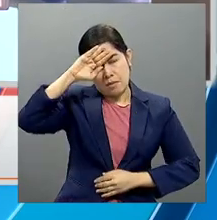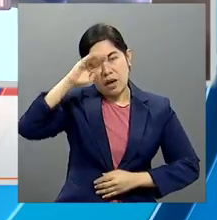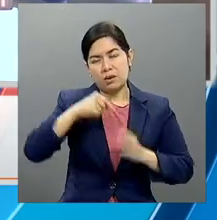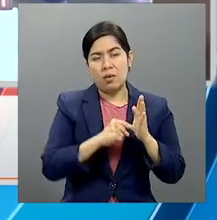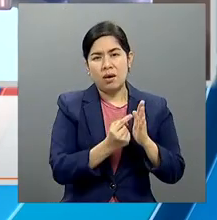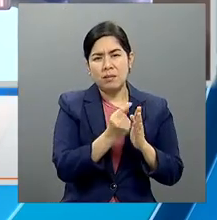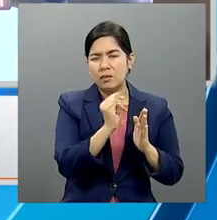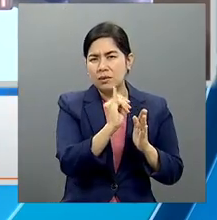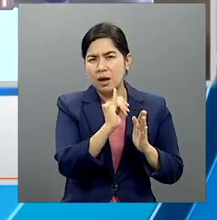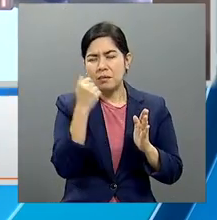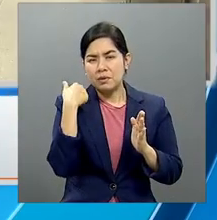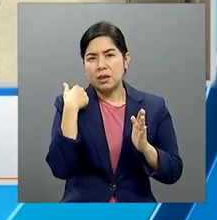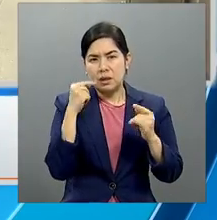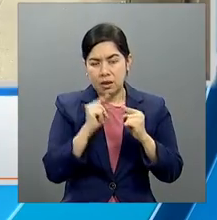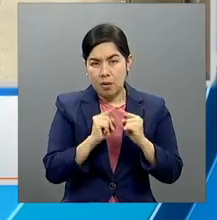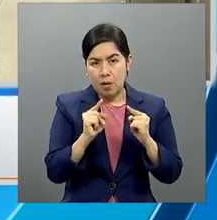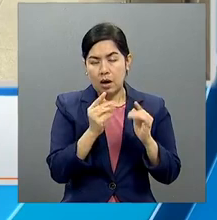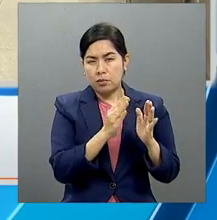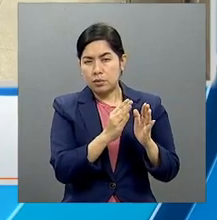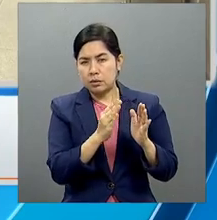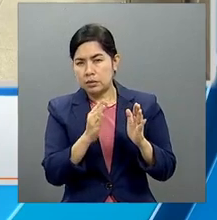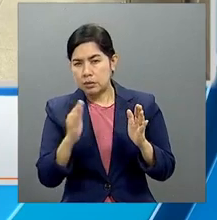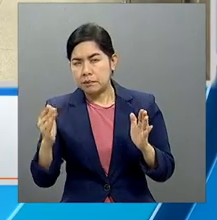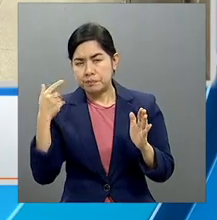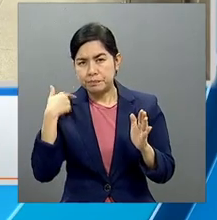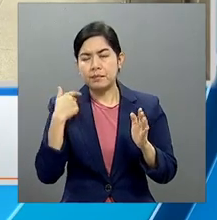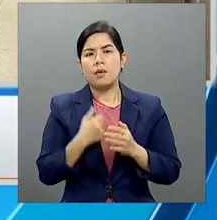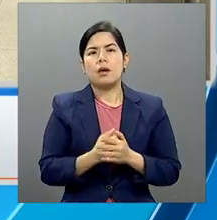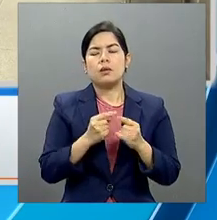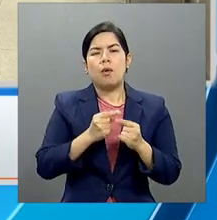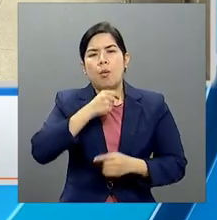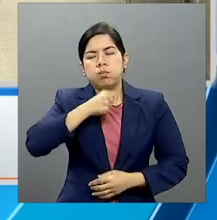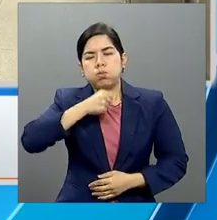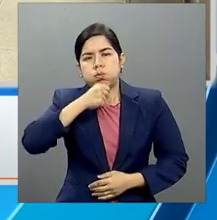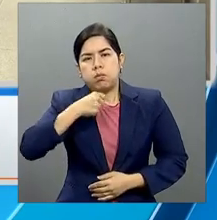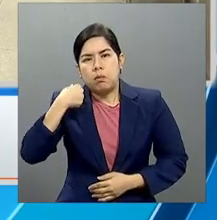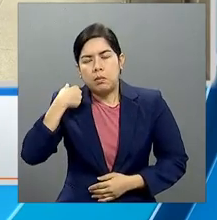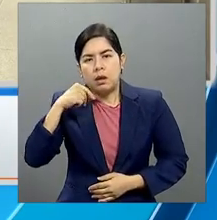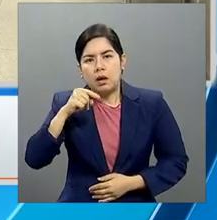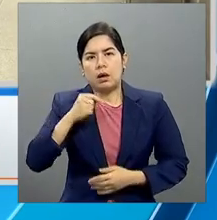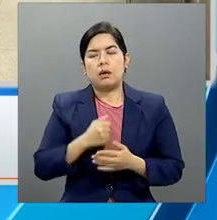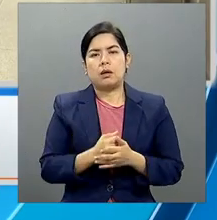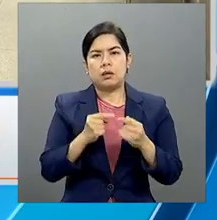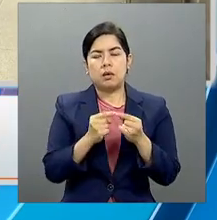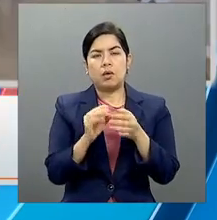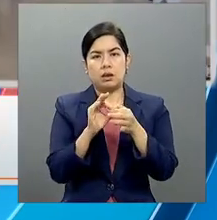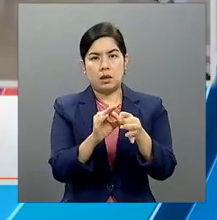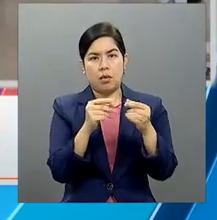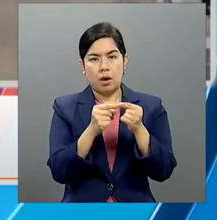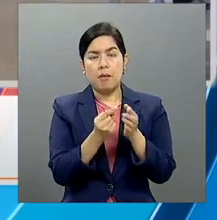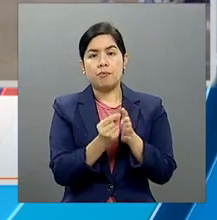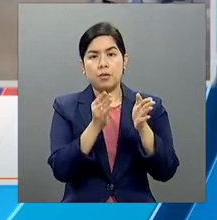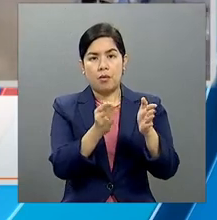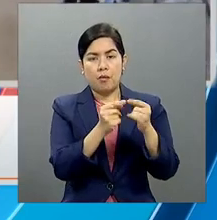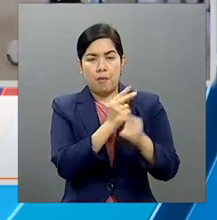องอยู่กับเราเนี่ยไปจนกระทั่งสูงอายุนะครับดังนั้นเนี่ยเขาก็จะอยู่ในคลินิกเรื่องของคลินิกโรคไตไปตลอดนะครับ